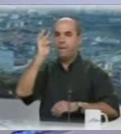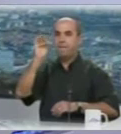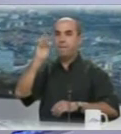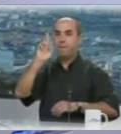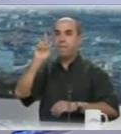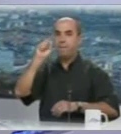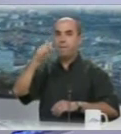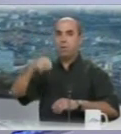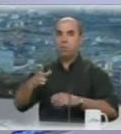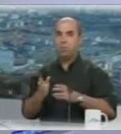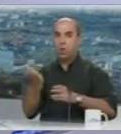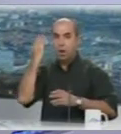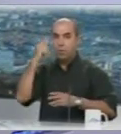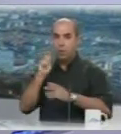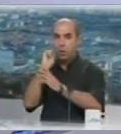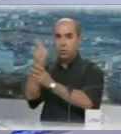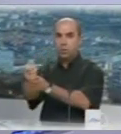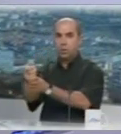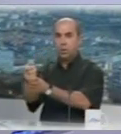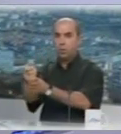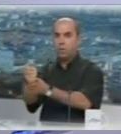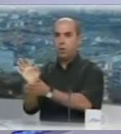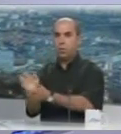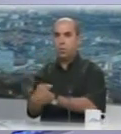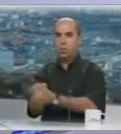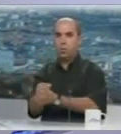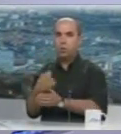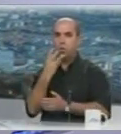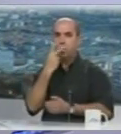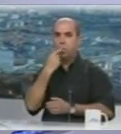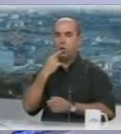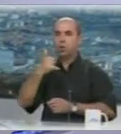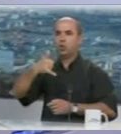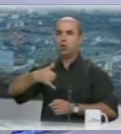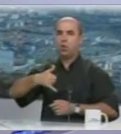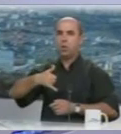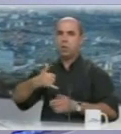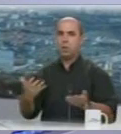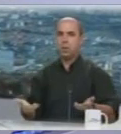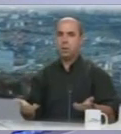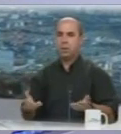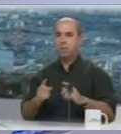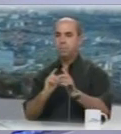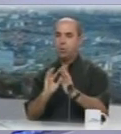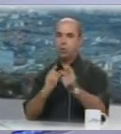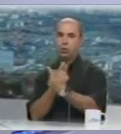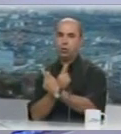بكري كانوا يصيدوا فيه الحوت وكان لونه أصفر، لكن مع الوقت والتلوث وغيرها تغير لونه، ما قعدش لونه